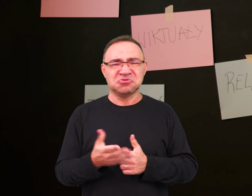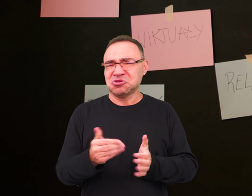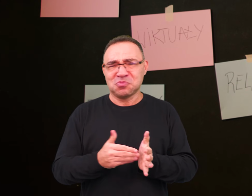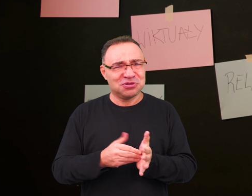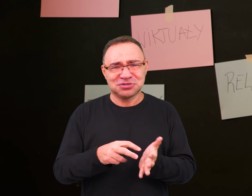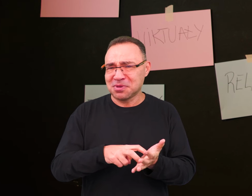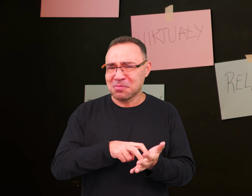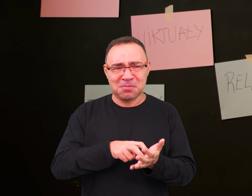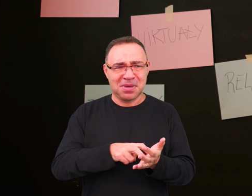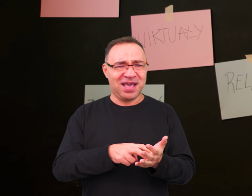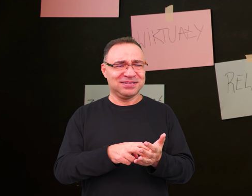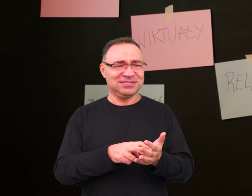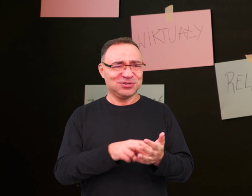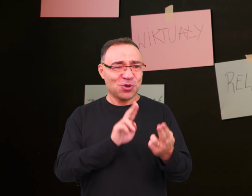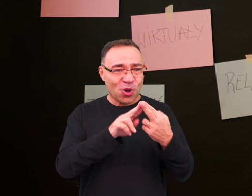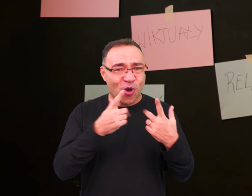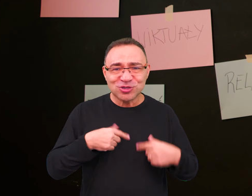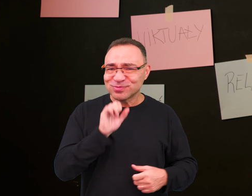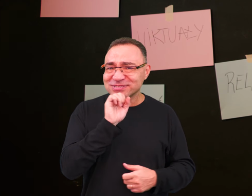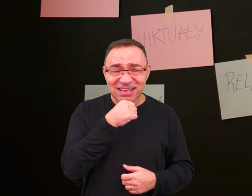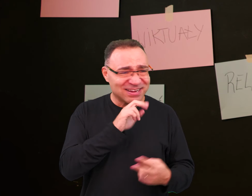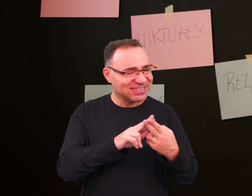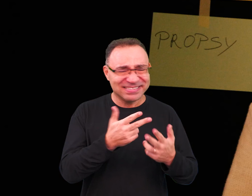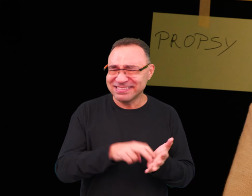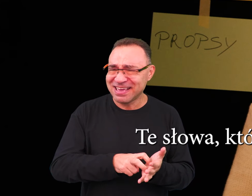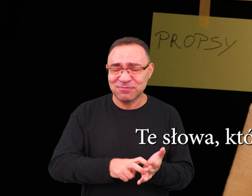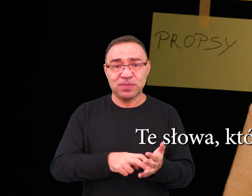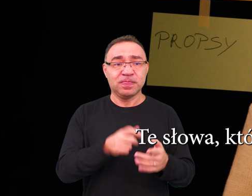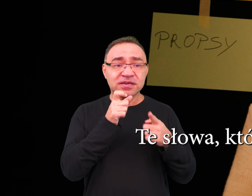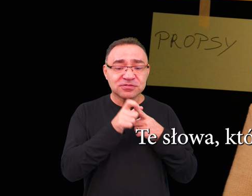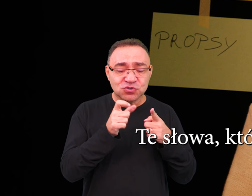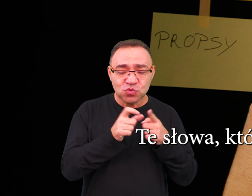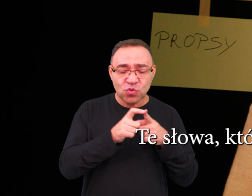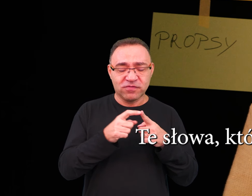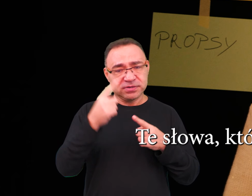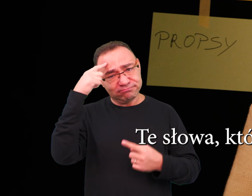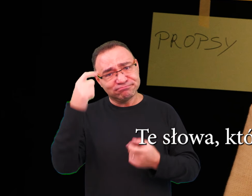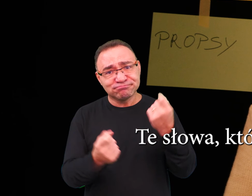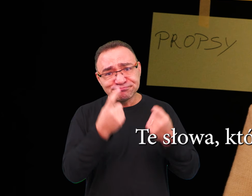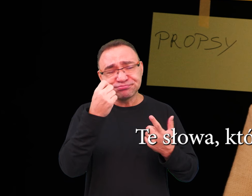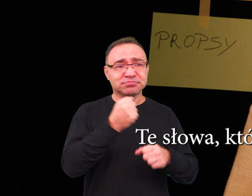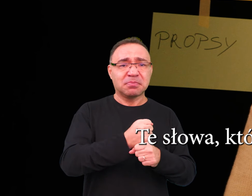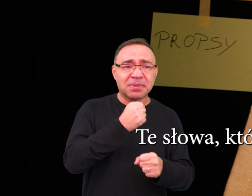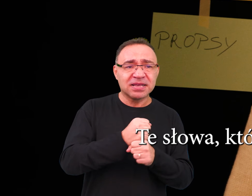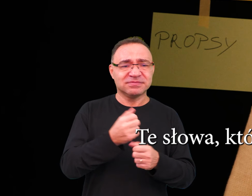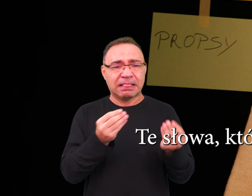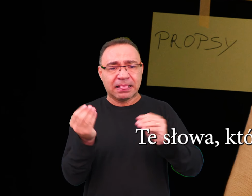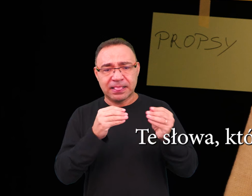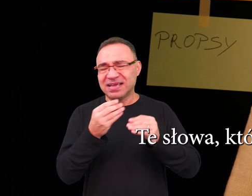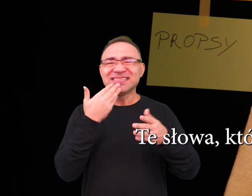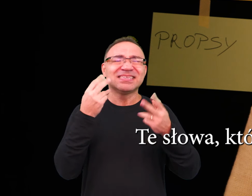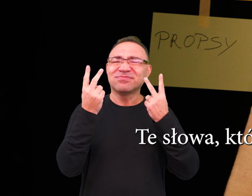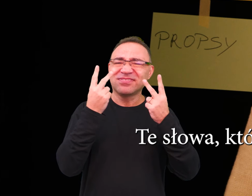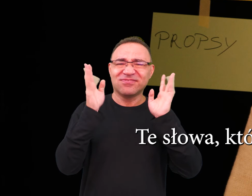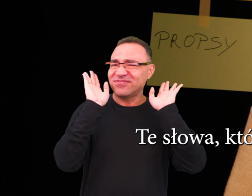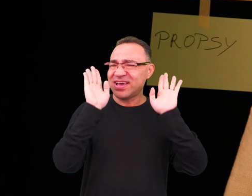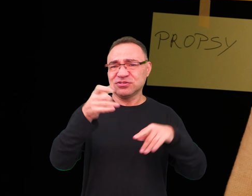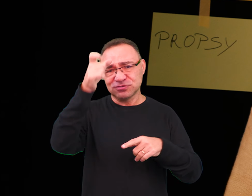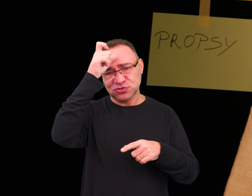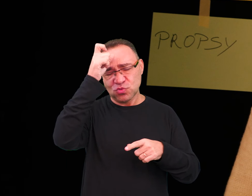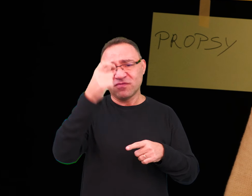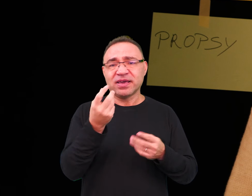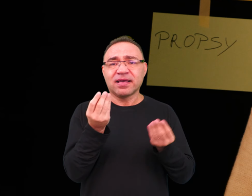Nie trzeba się bać kontaktu nawet z osobami starszymi. Te słowa, które tutaj trzeba było czy wymyślać, czy pracować nad tymi słowami, nie były tak